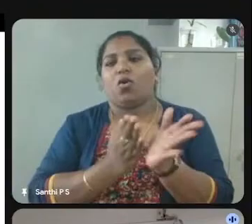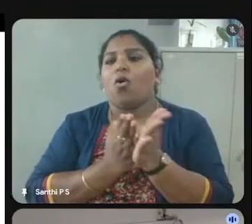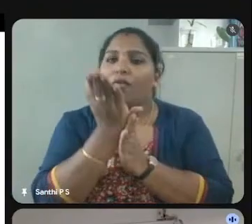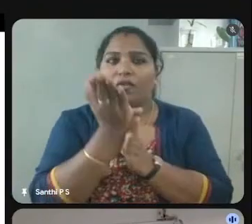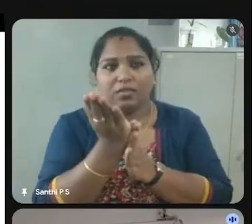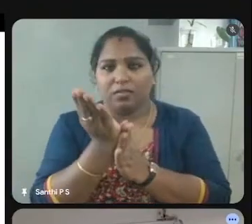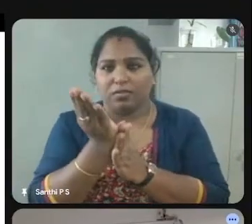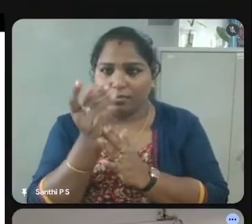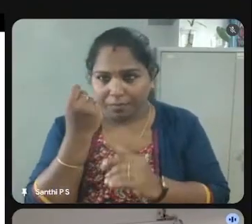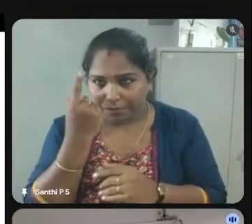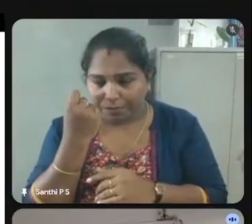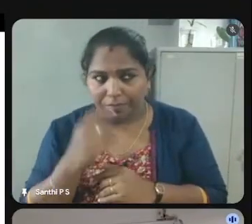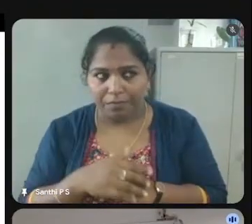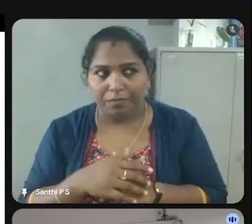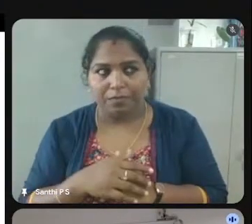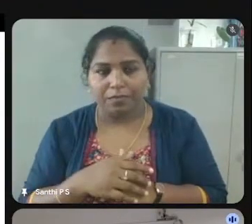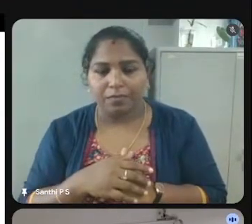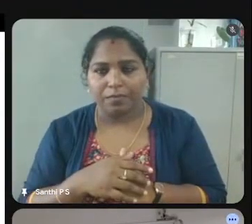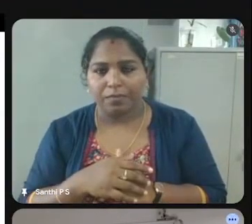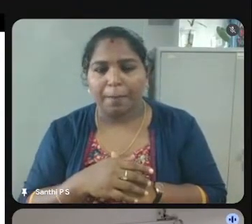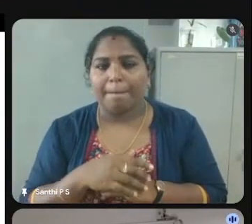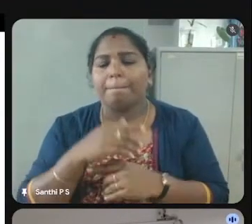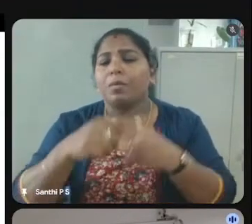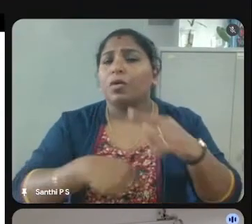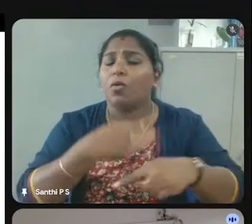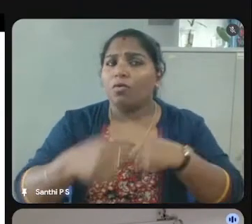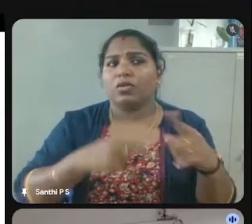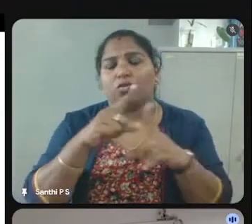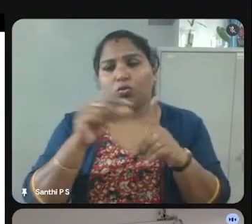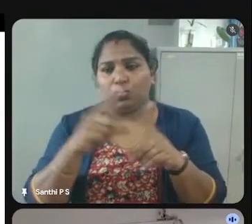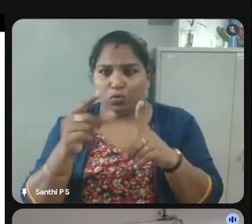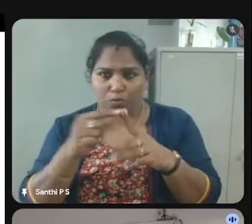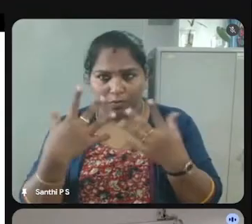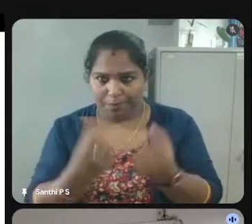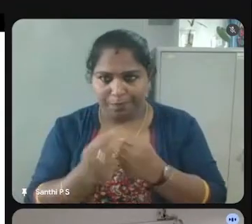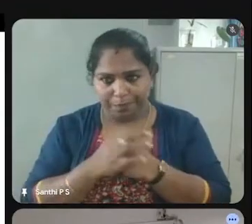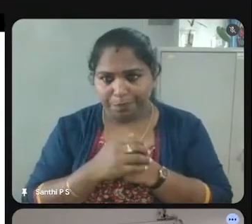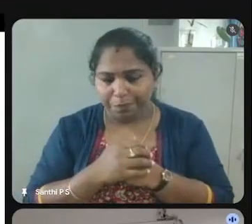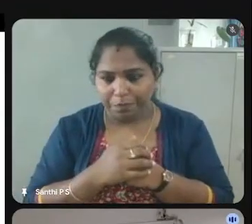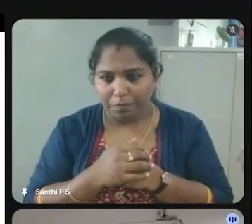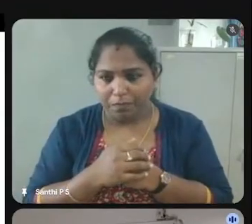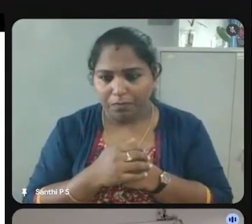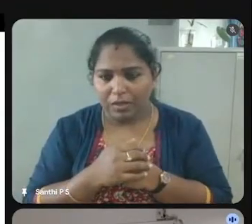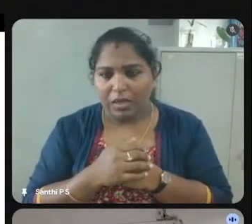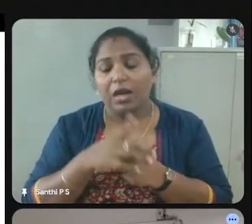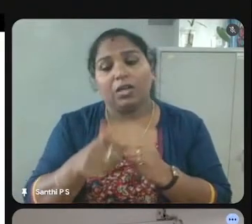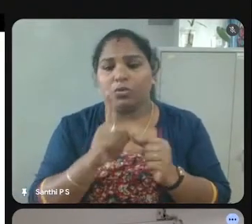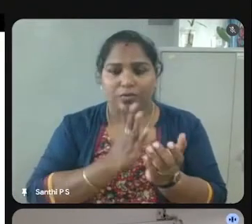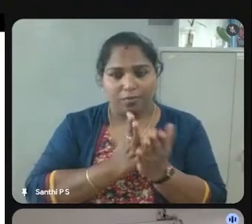സമയം വരെ എന്റെ മീ ടൈം ആണ്, അത് ഞാൻ എടുത്തേ പറ്റൂ. അതൊരു അപ്പോയിന്റ്മെന്റ് പോലെ നിങ്ങൾ കീപ്പ് ചെയ്യുക. അതൊരു